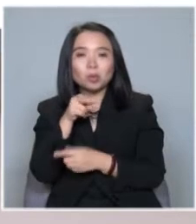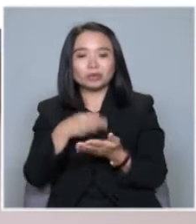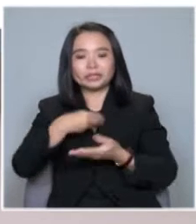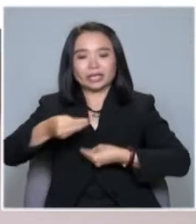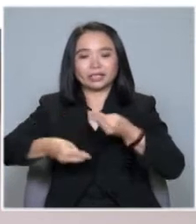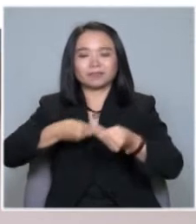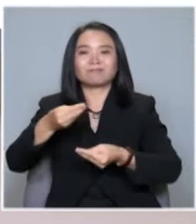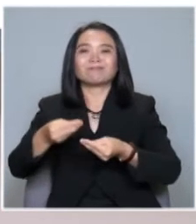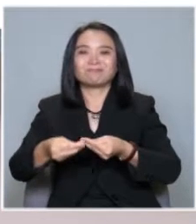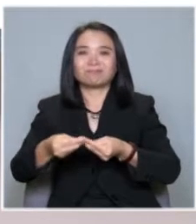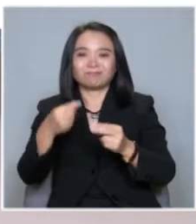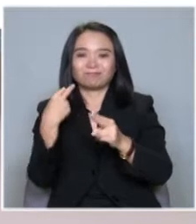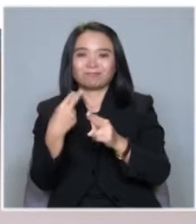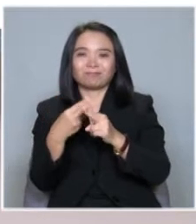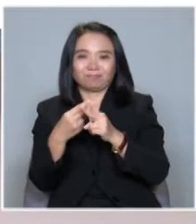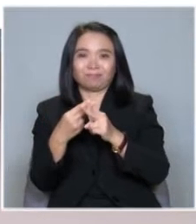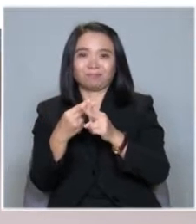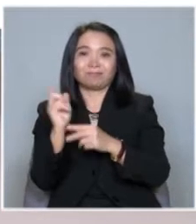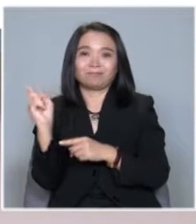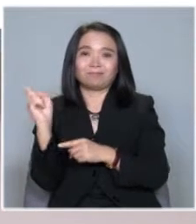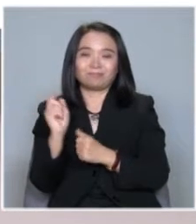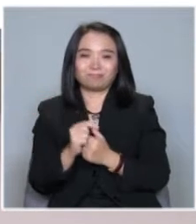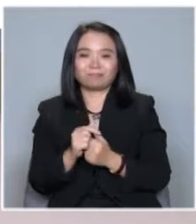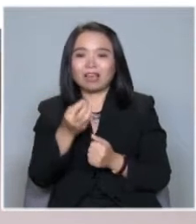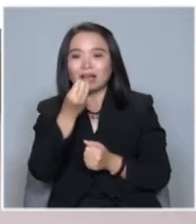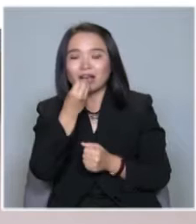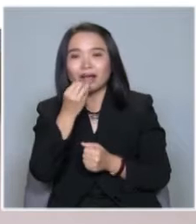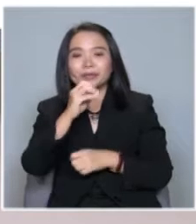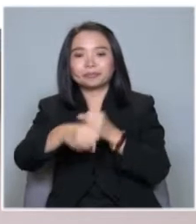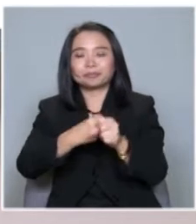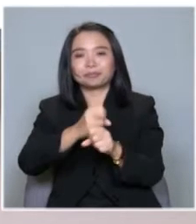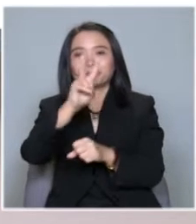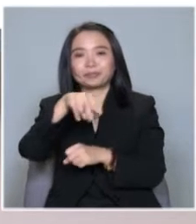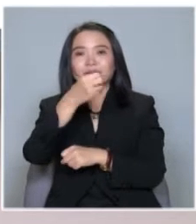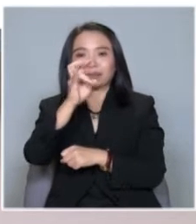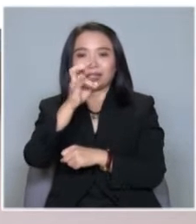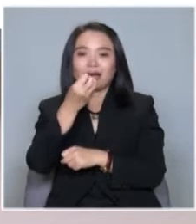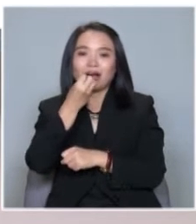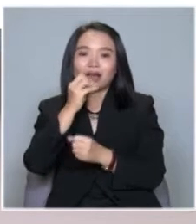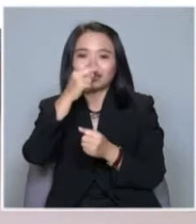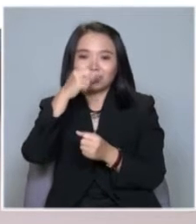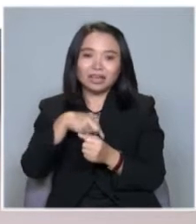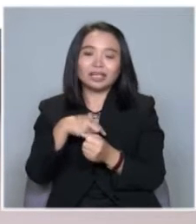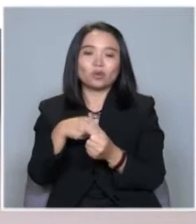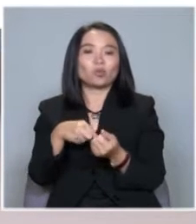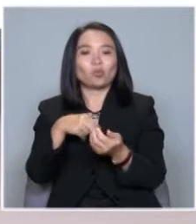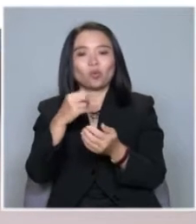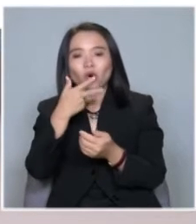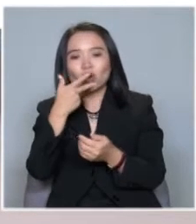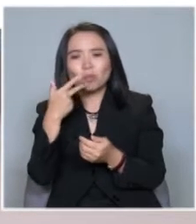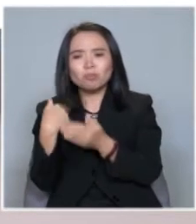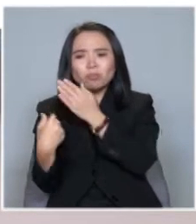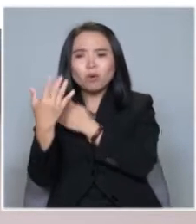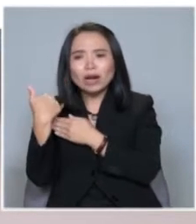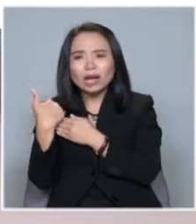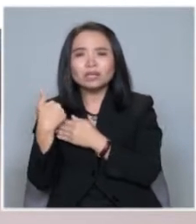กันด้วยครับงานนี้ชื่อว่า World Food Expo 2017งานที่มีทั้งอาหารนานาชาติไทยและก็ต่างชาติขนมโบราณหายากจะมีข้าวเหนียวมะม่ว